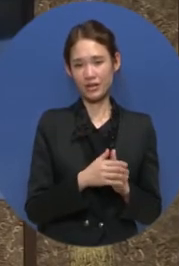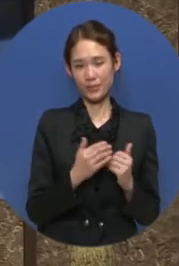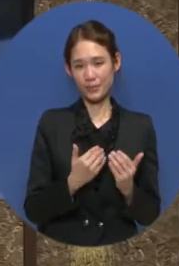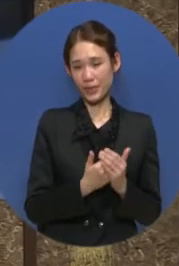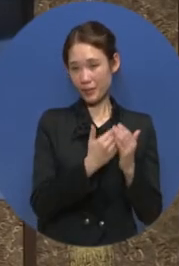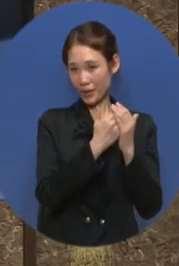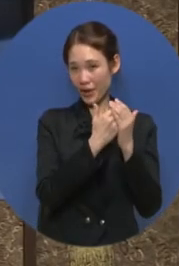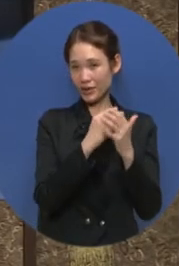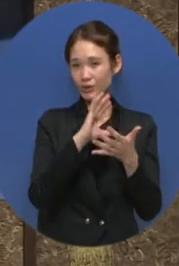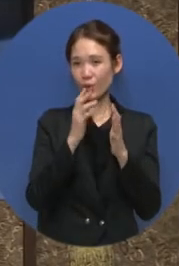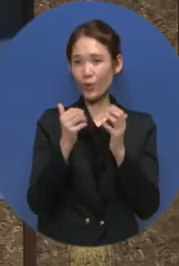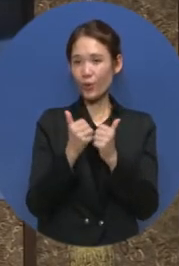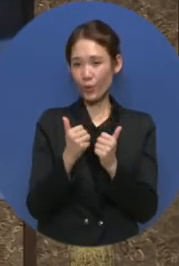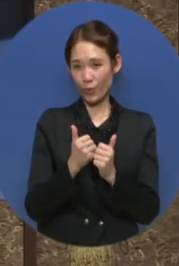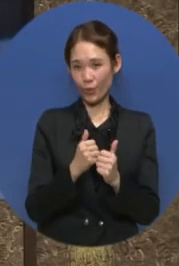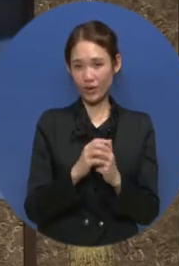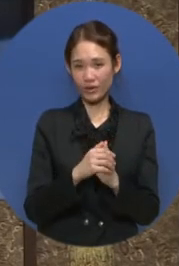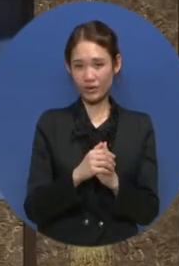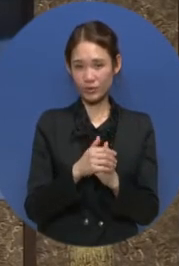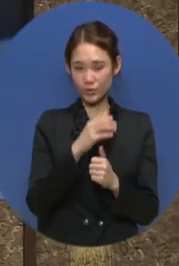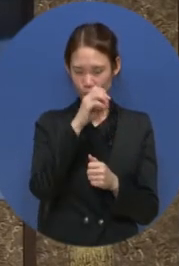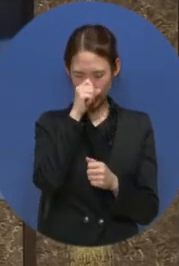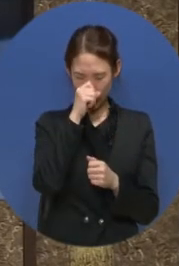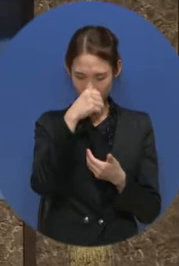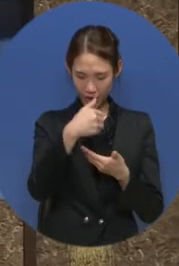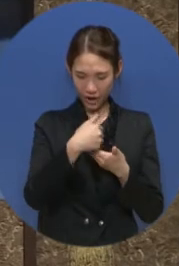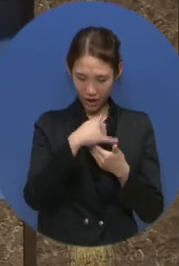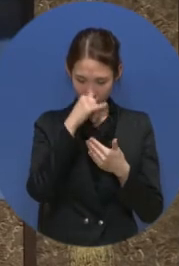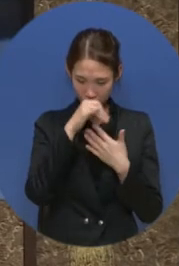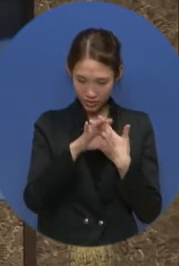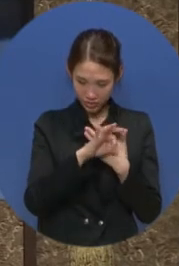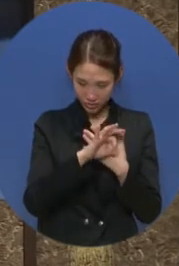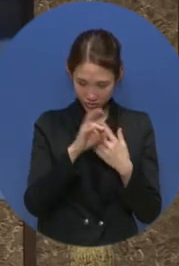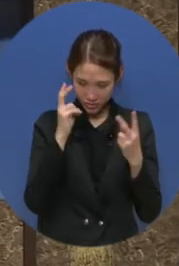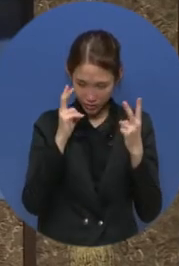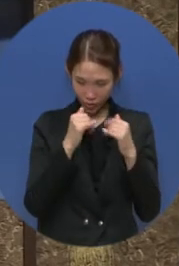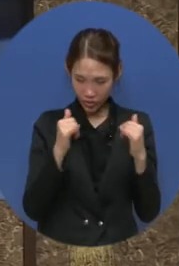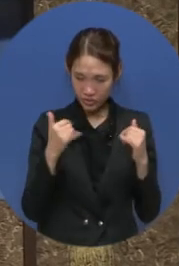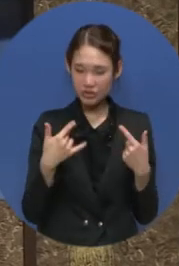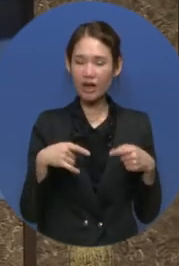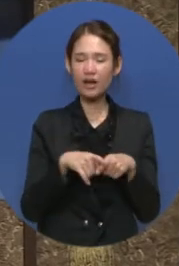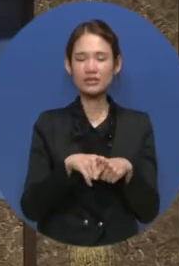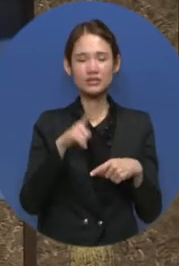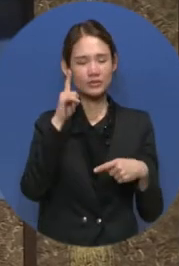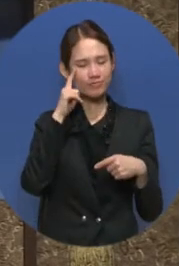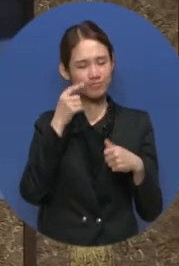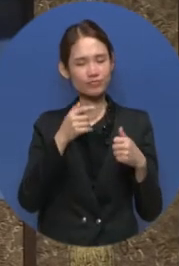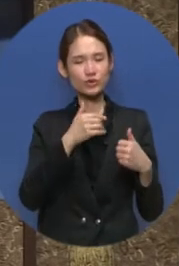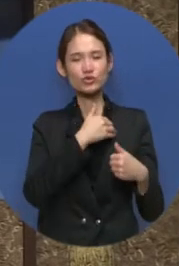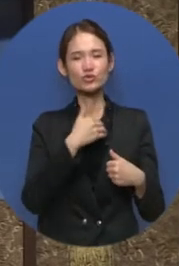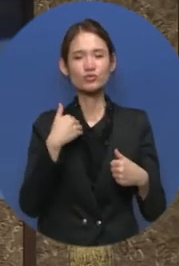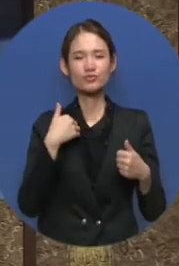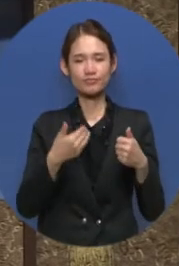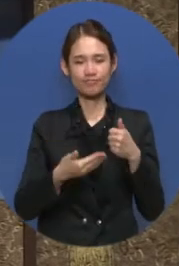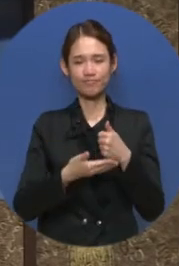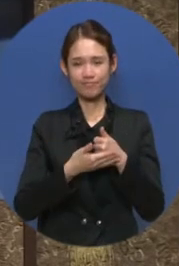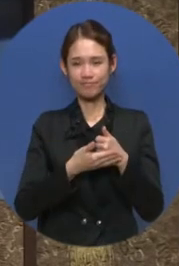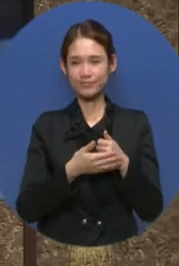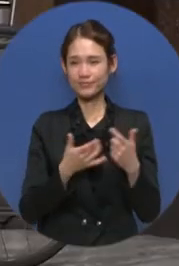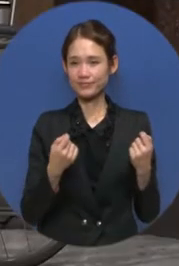토론의 장이니까 네. 좋은 안건이 돌아오면 그 직원들의 네, 의견을 네. 충분히 수용해서 그 진행을 하죠.